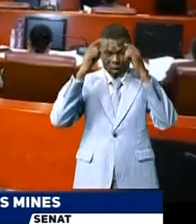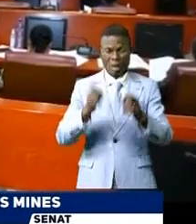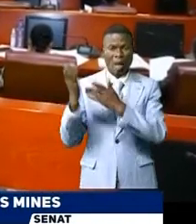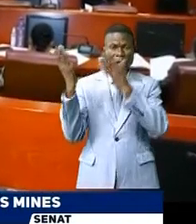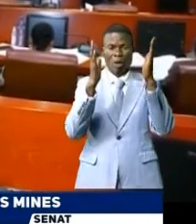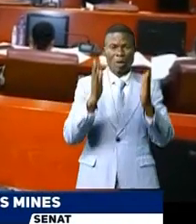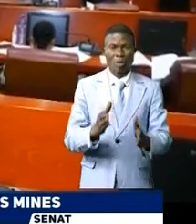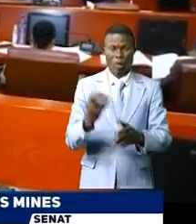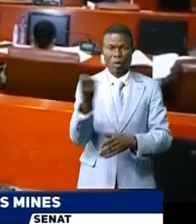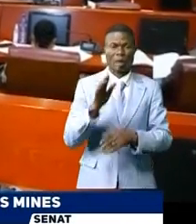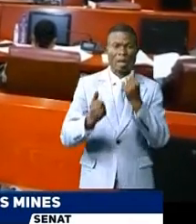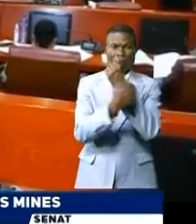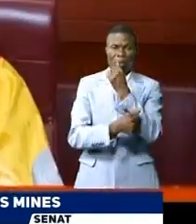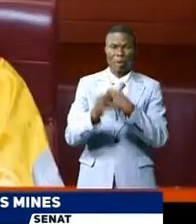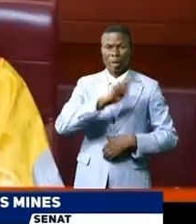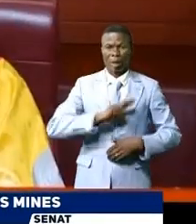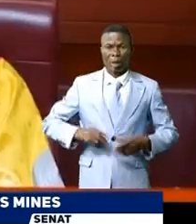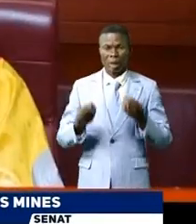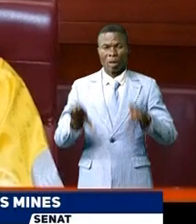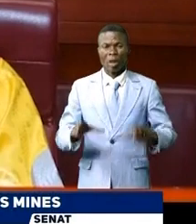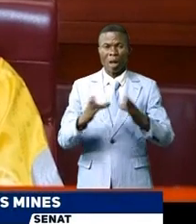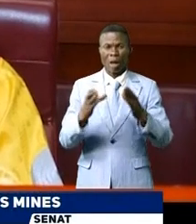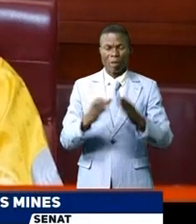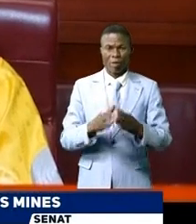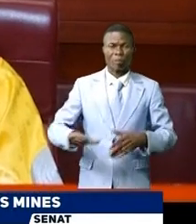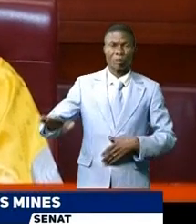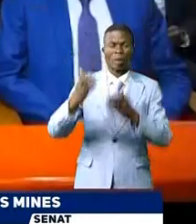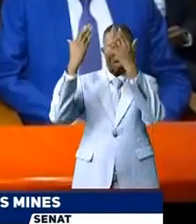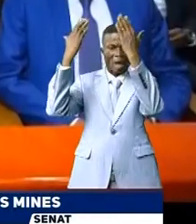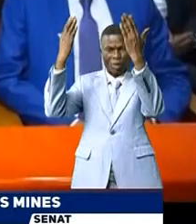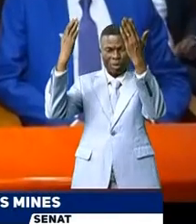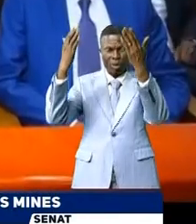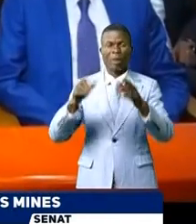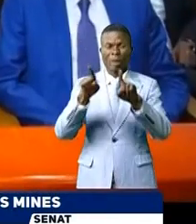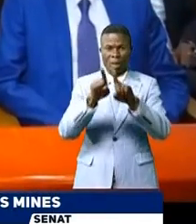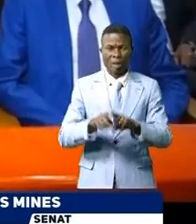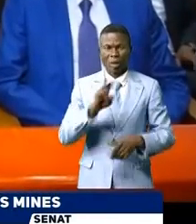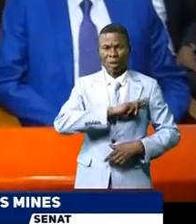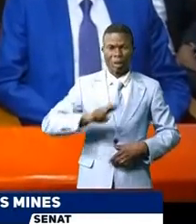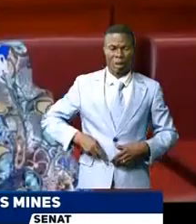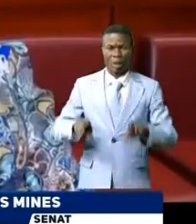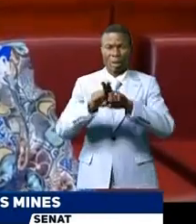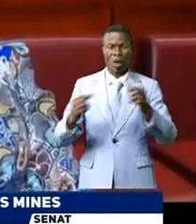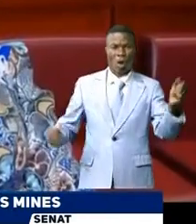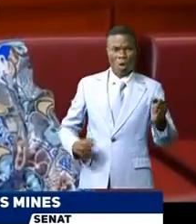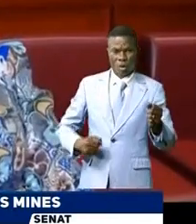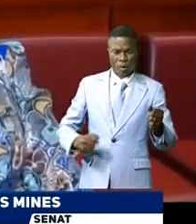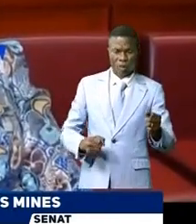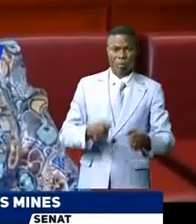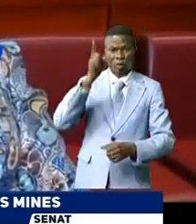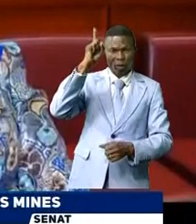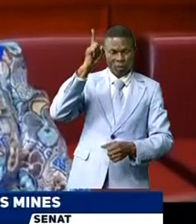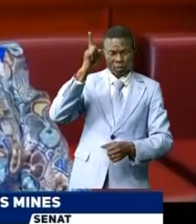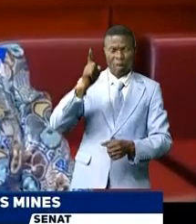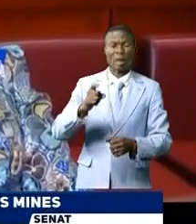commerciaux bilatéraux entre la République démocratique du Congo et la Zambie, ainsi que la RDC et l'Angola. Si le premier a